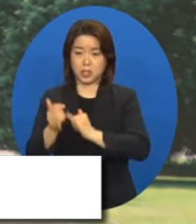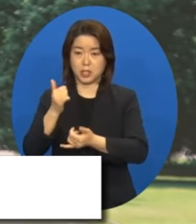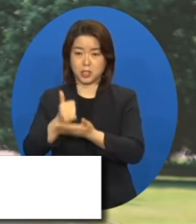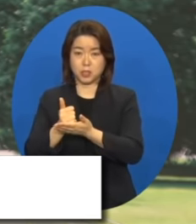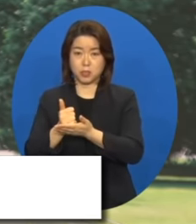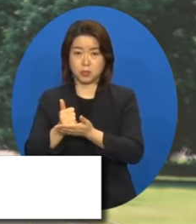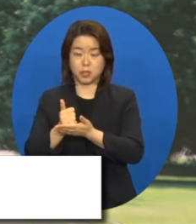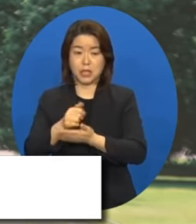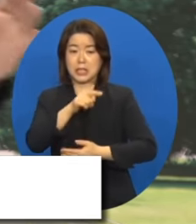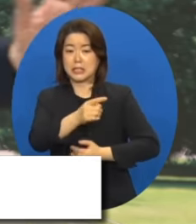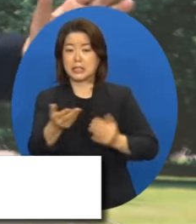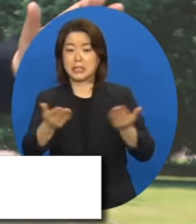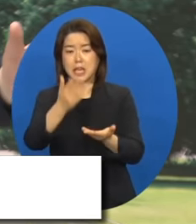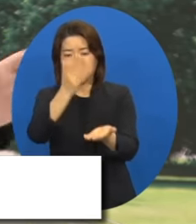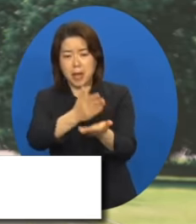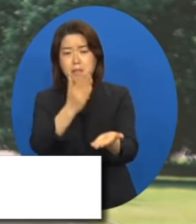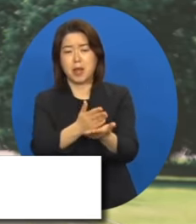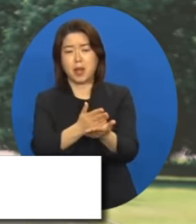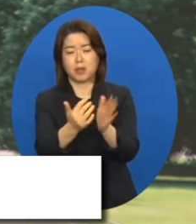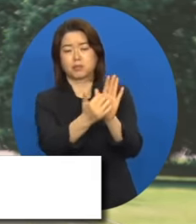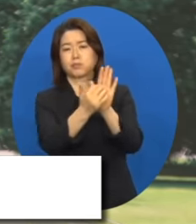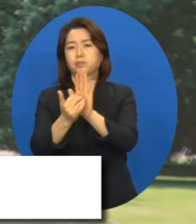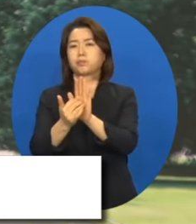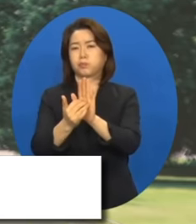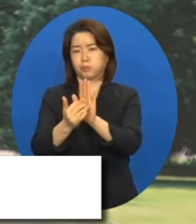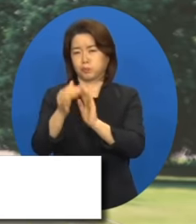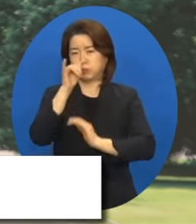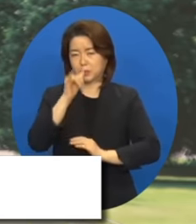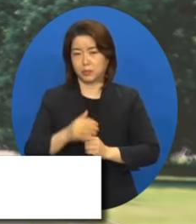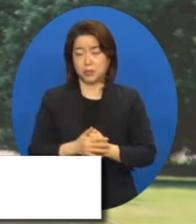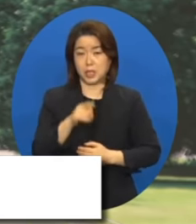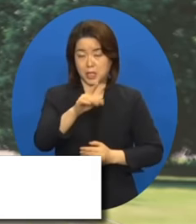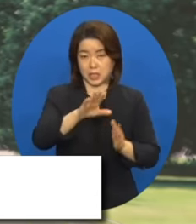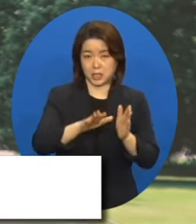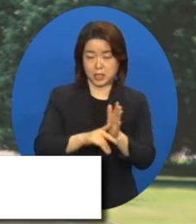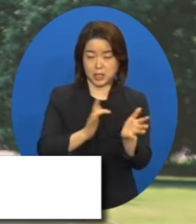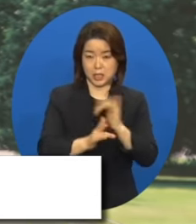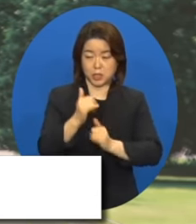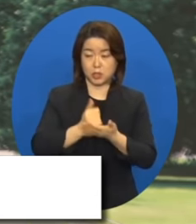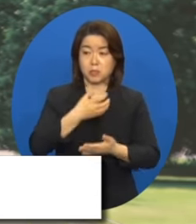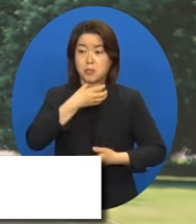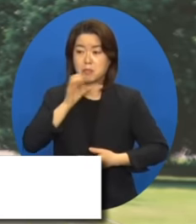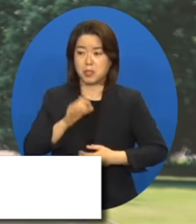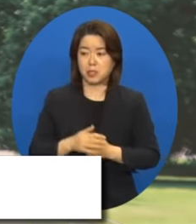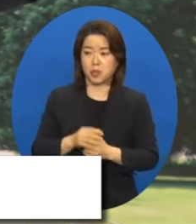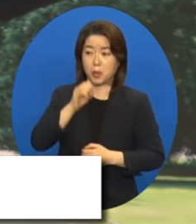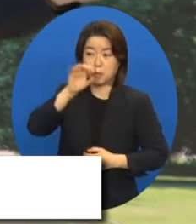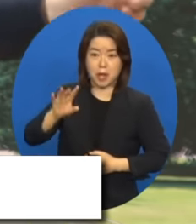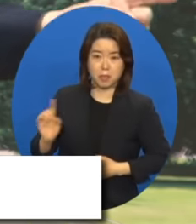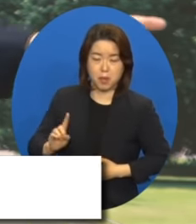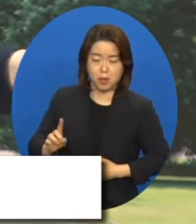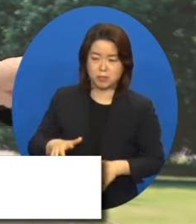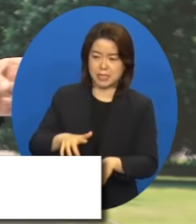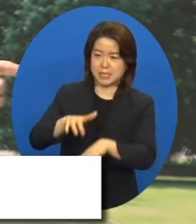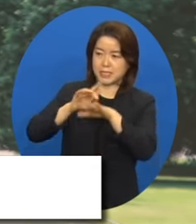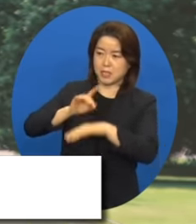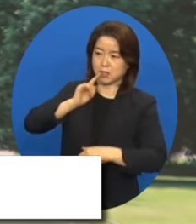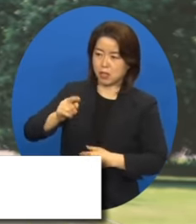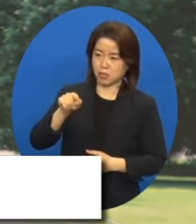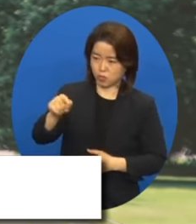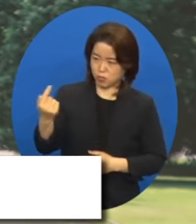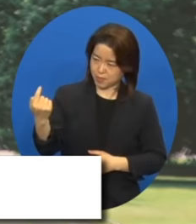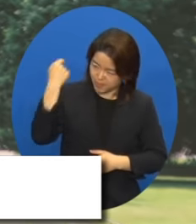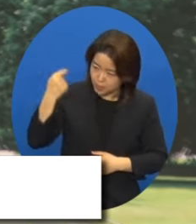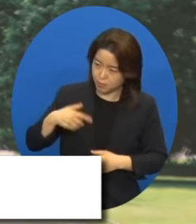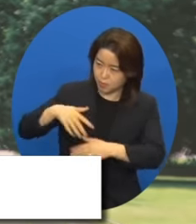일을 하지 못하도록 가로막았습니다. 그때 예수님께서 베드로에게 사탄아 내 뒤로 물러가라